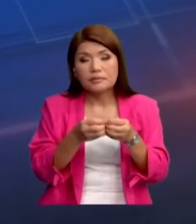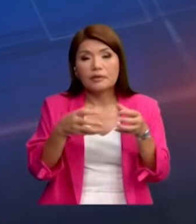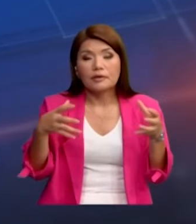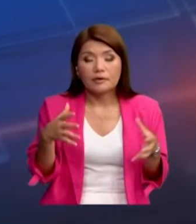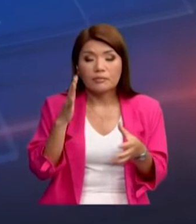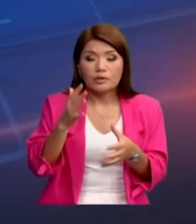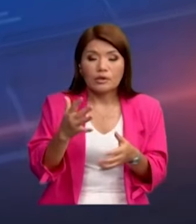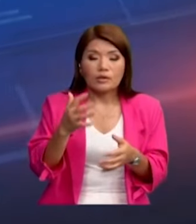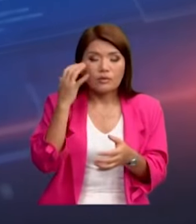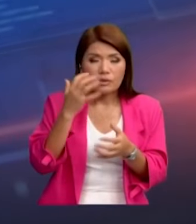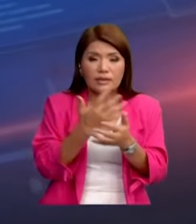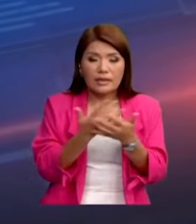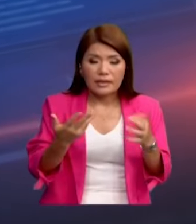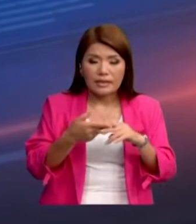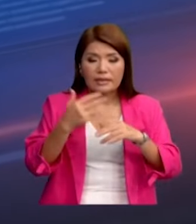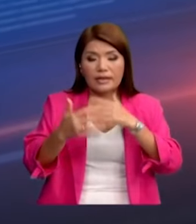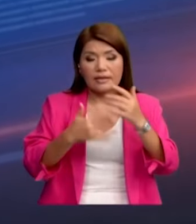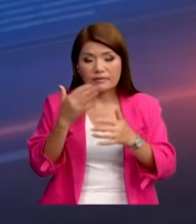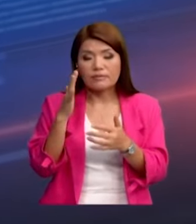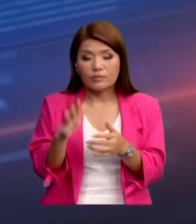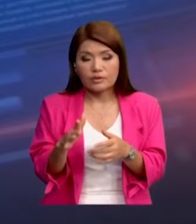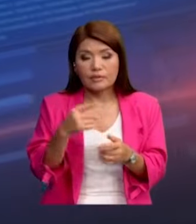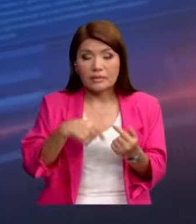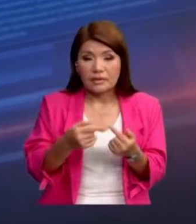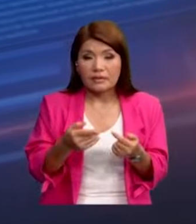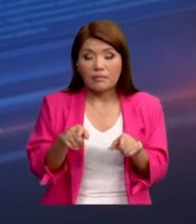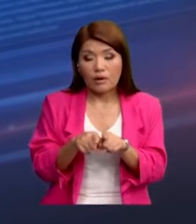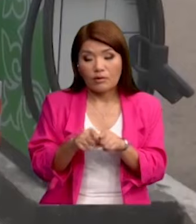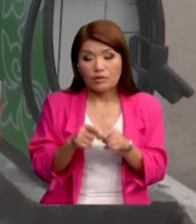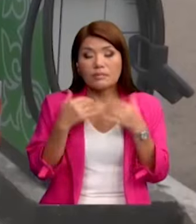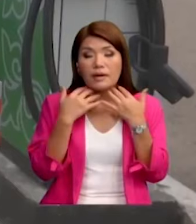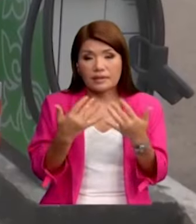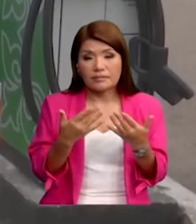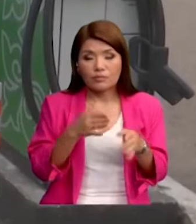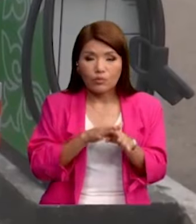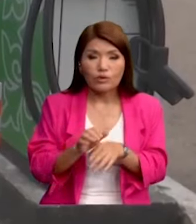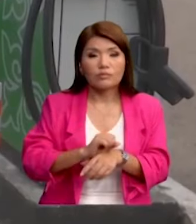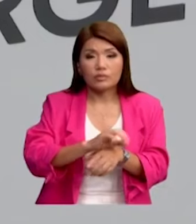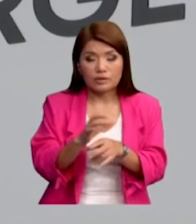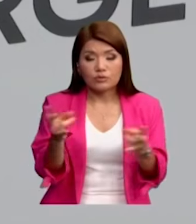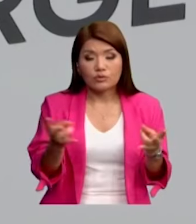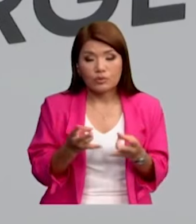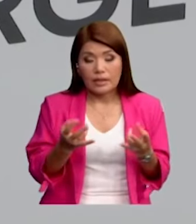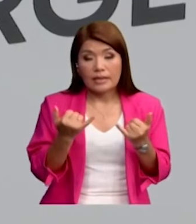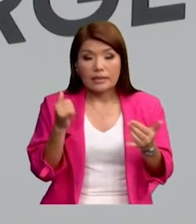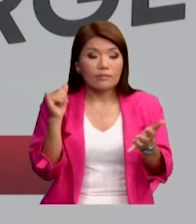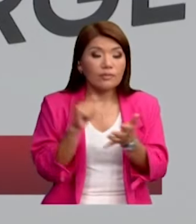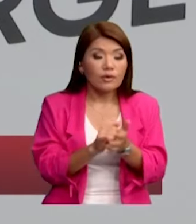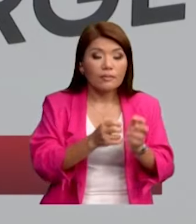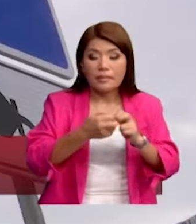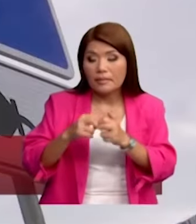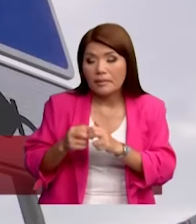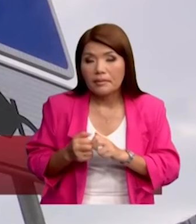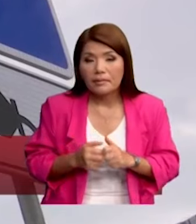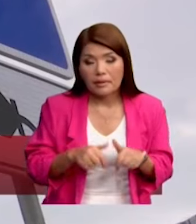станции, угольные будут станции развиваться. Теоретически мы должны закрыть эту потребность. Ал әзірге оларды орнатуда туындап жатқан мәселелерді шешу керек,